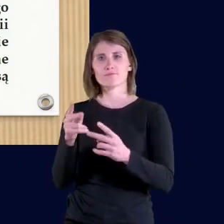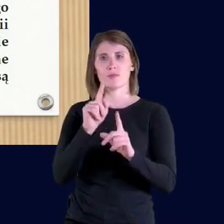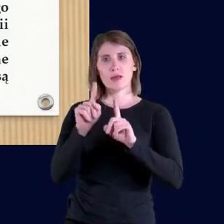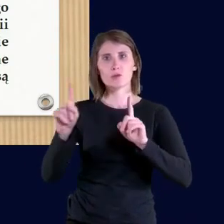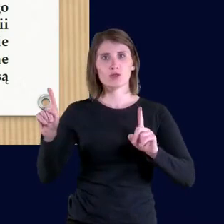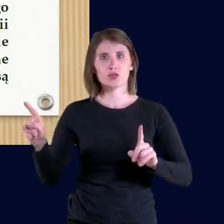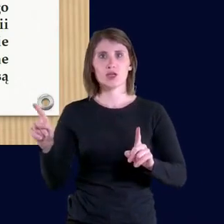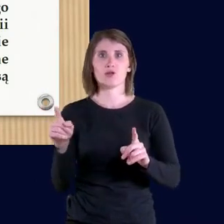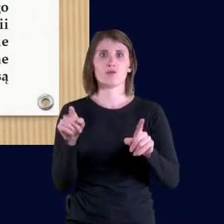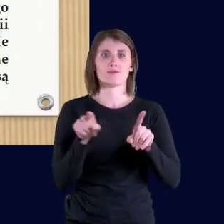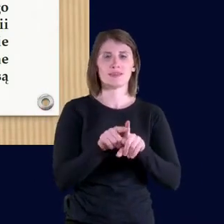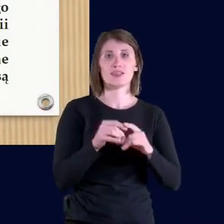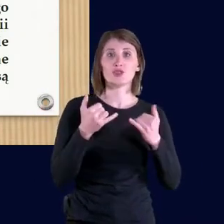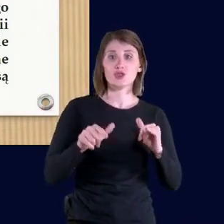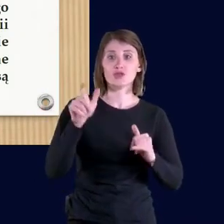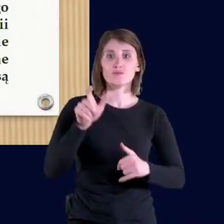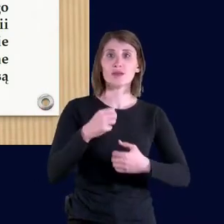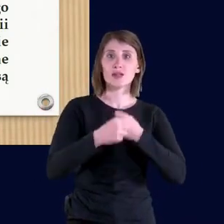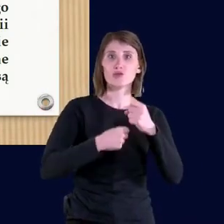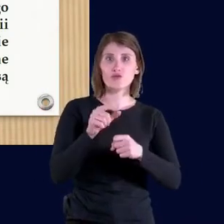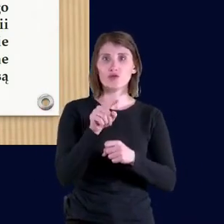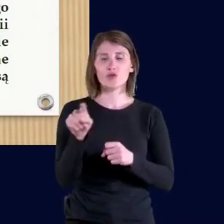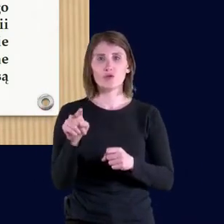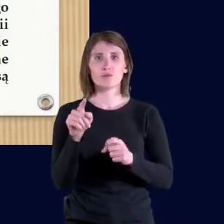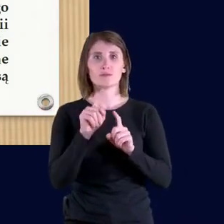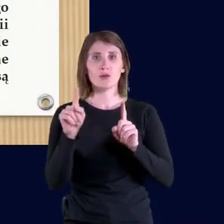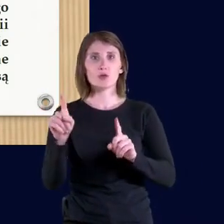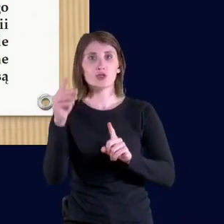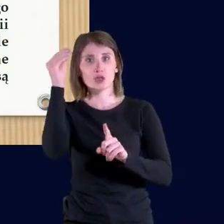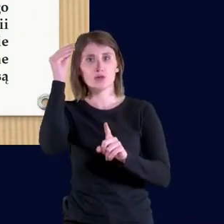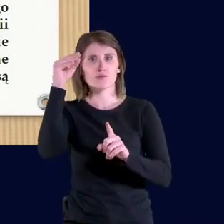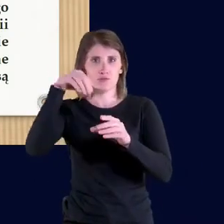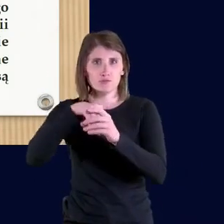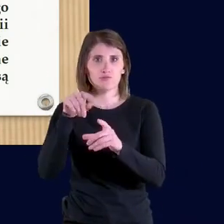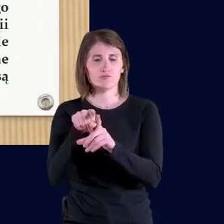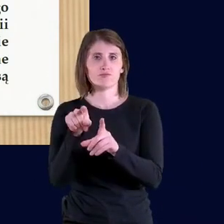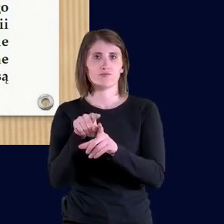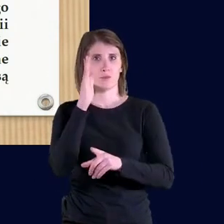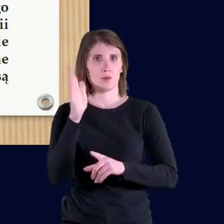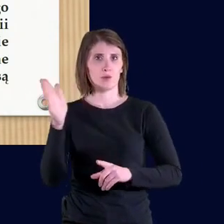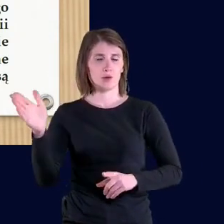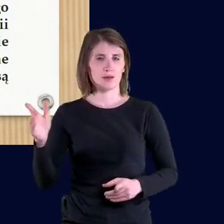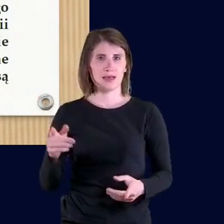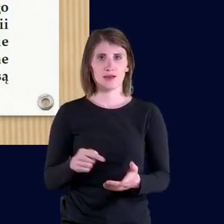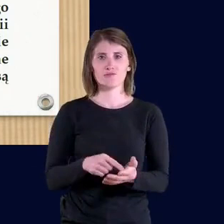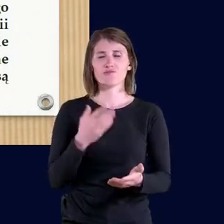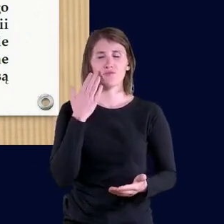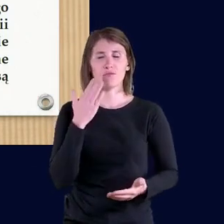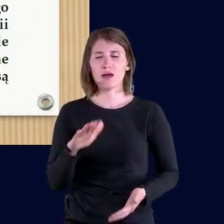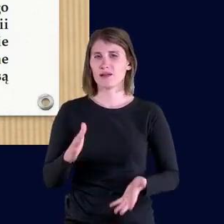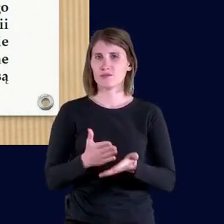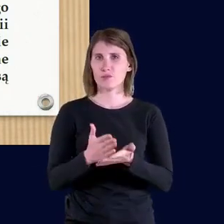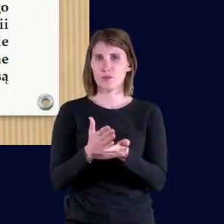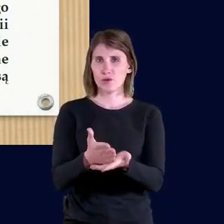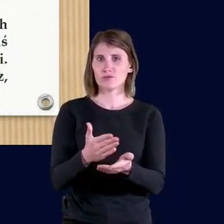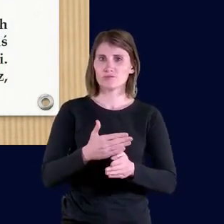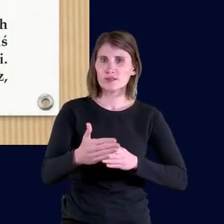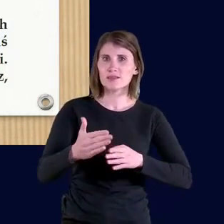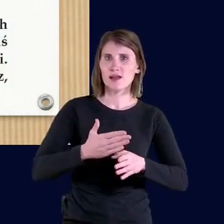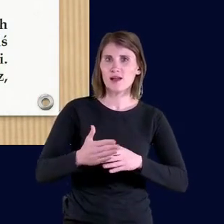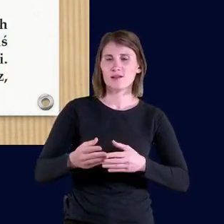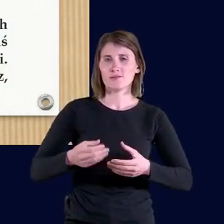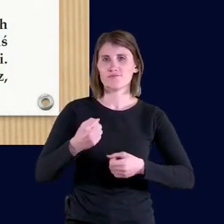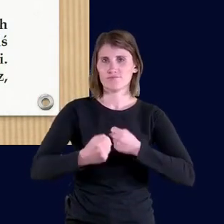nauczycielom bibliotekarzom też to przekazać i jest to po prostu bardzo pomocne przy dalszej